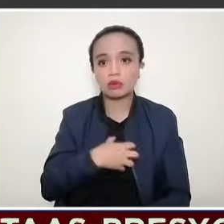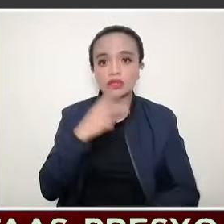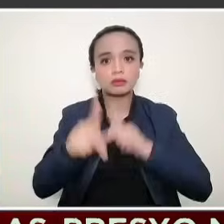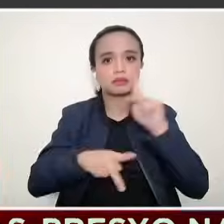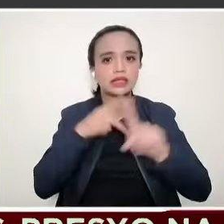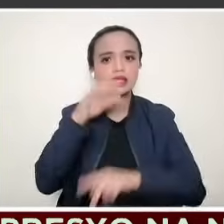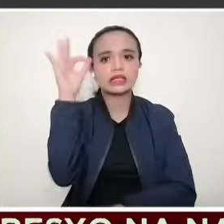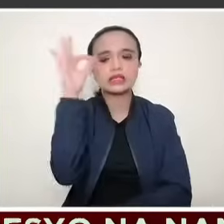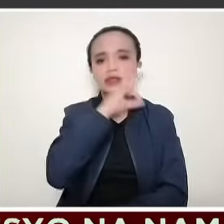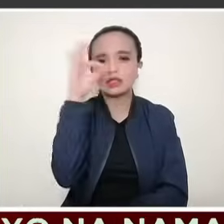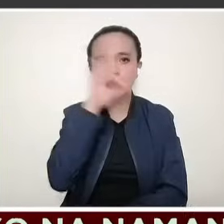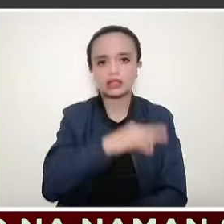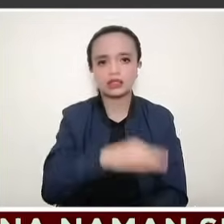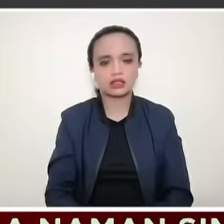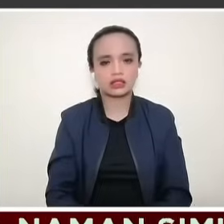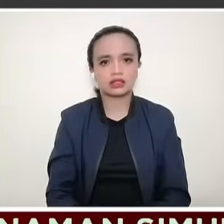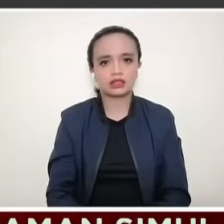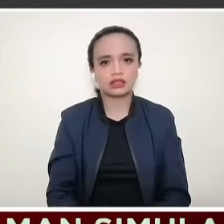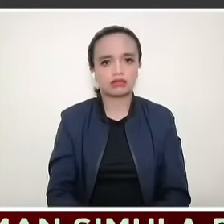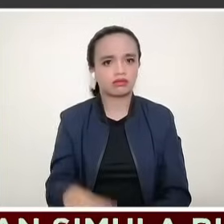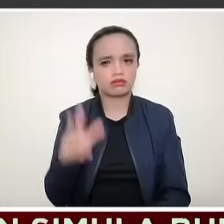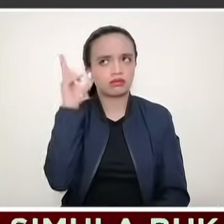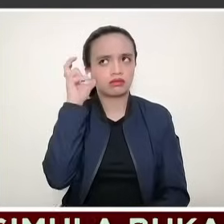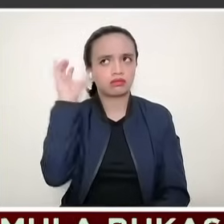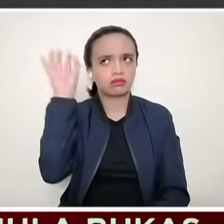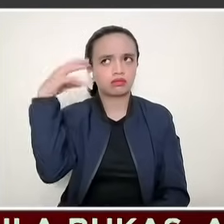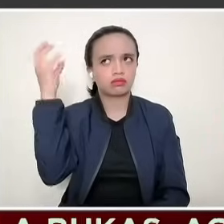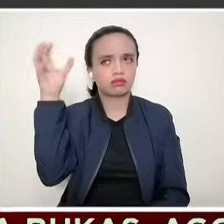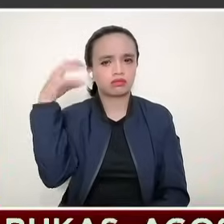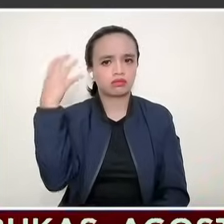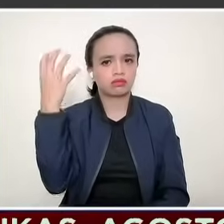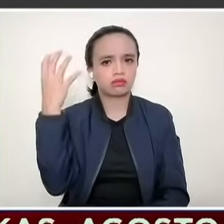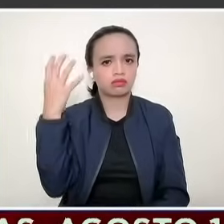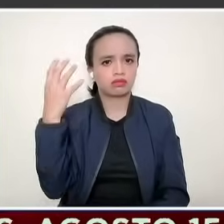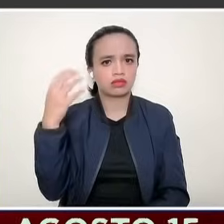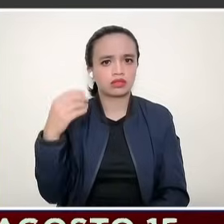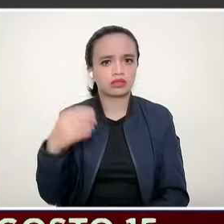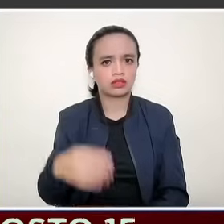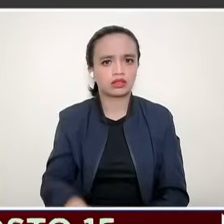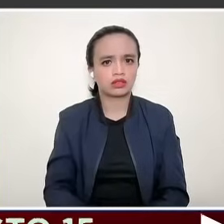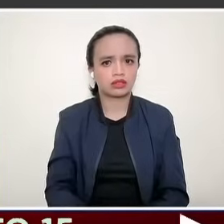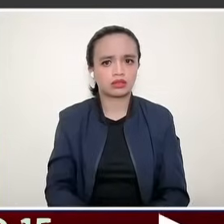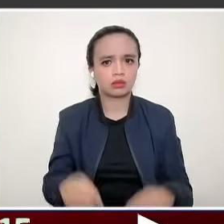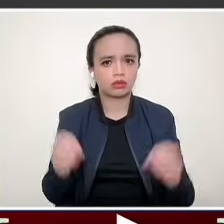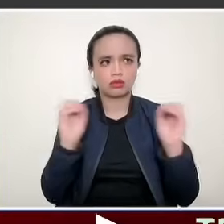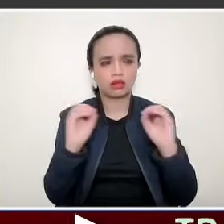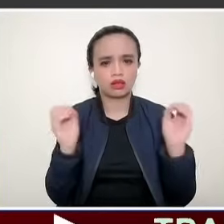the alarm siren. They didn't notify us to evacuate. Our phones didn't go off to evacuate.